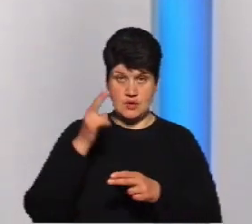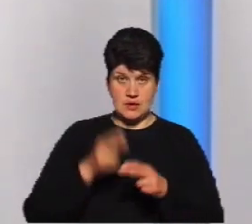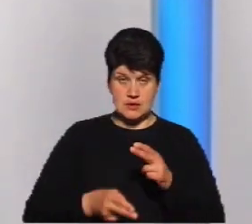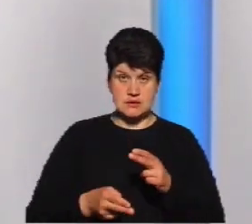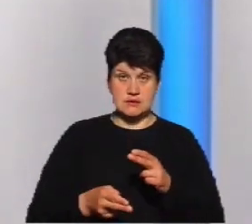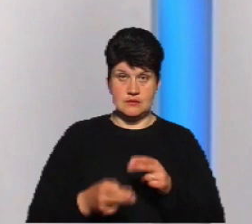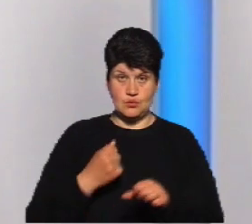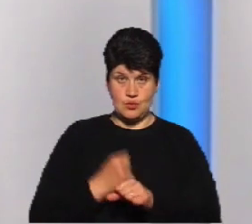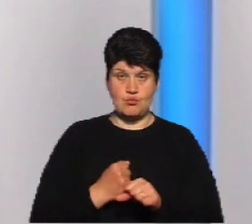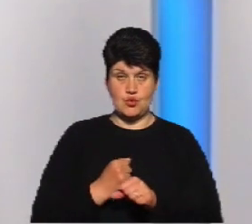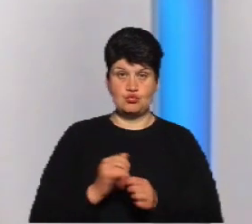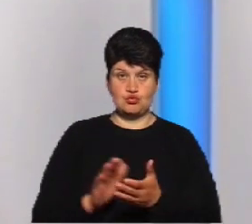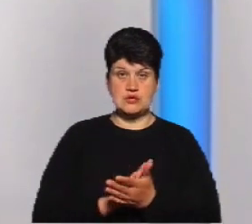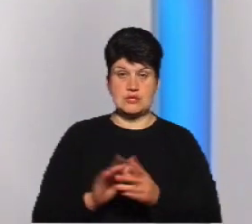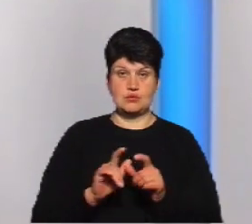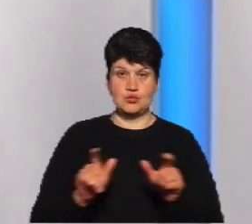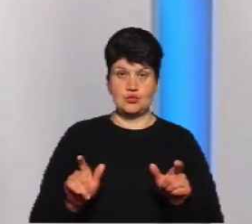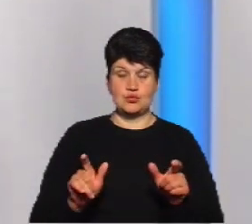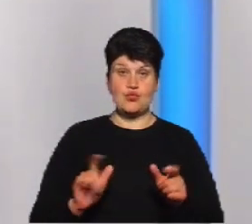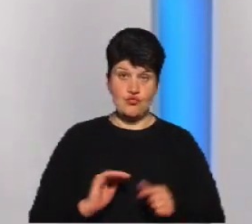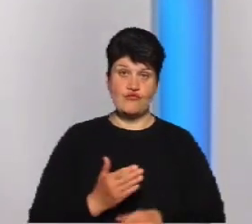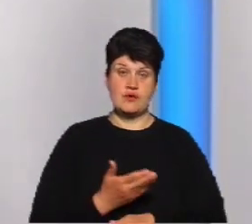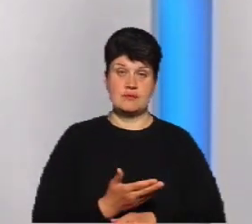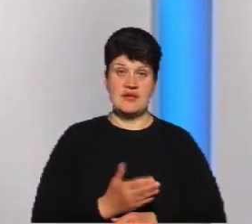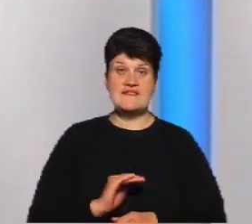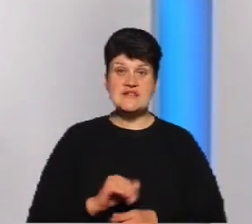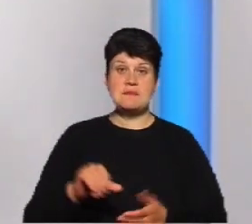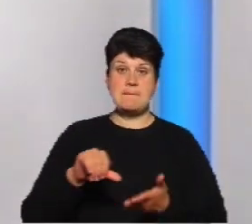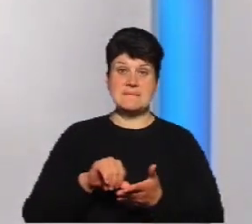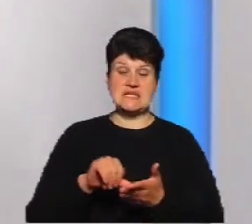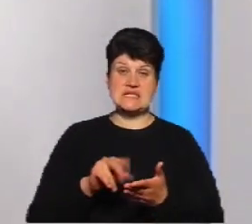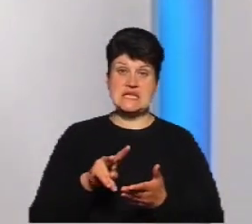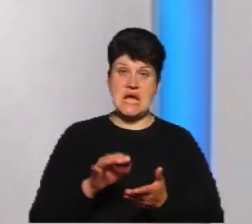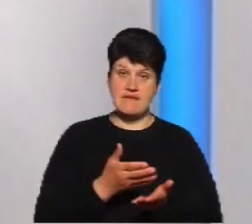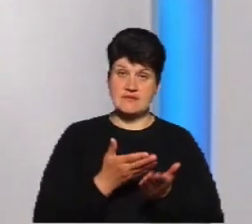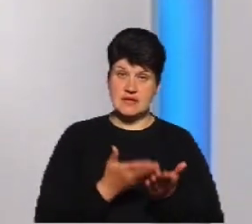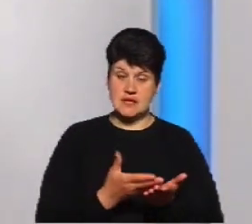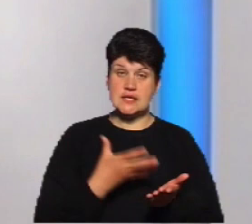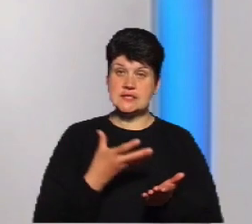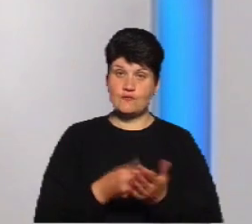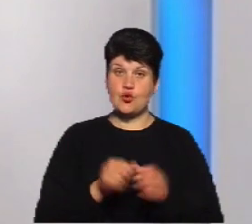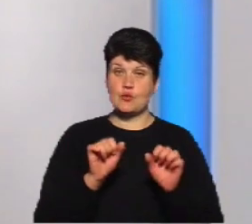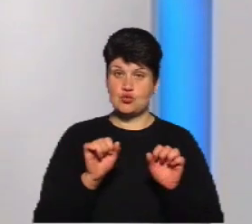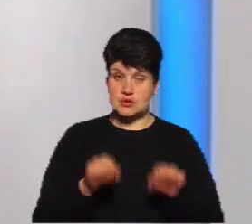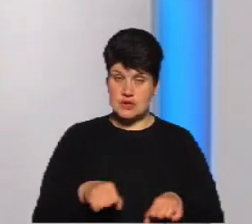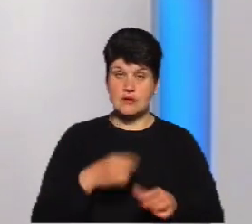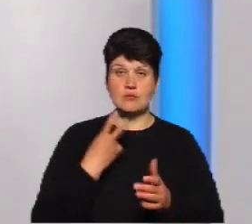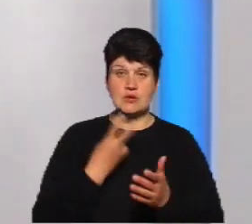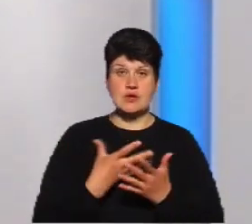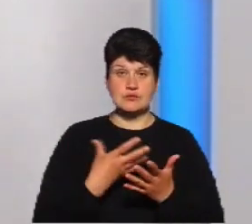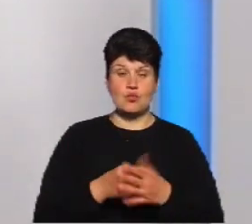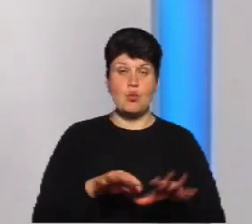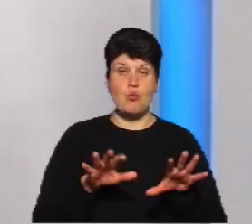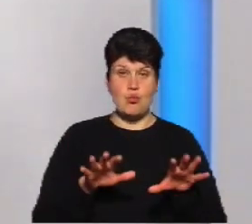Так, у фірми. Тобто фірма представила свої можливості, свою позицію,